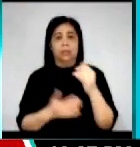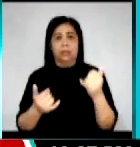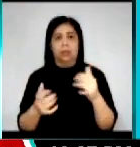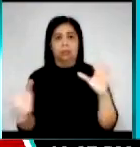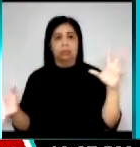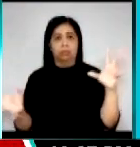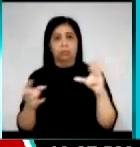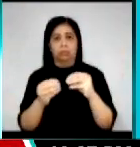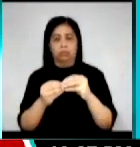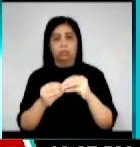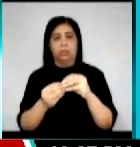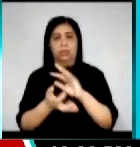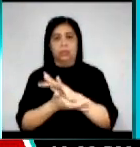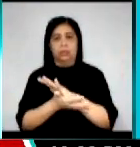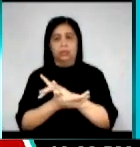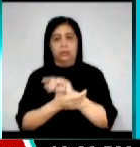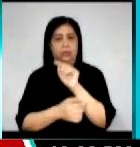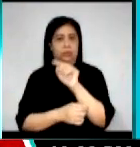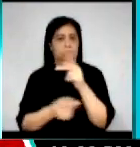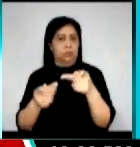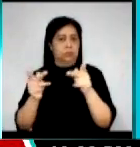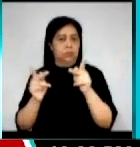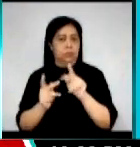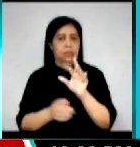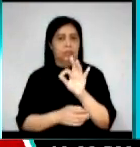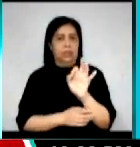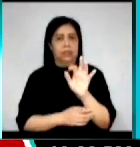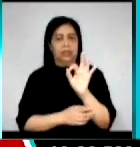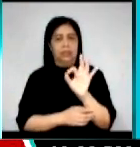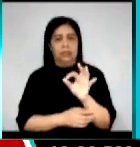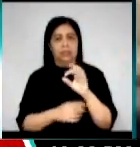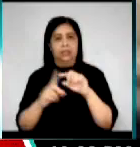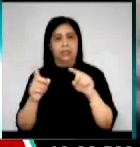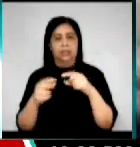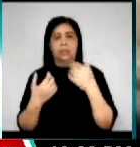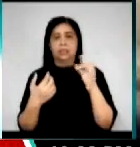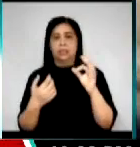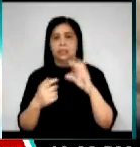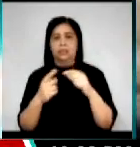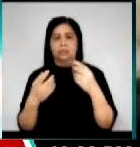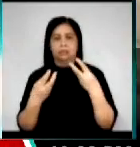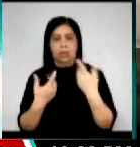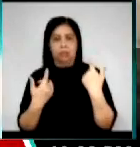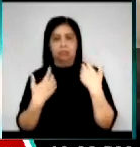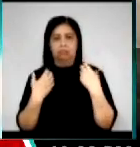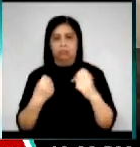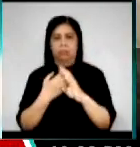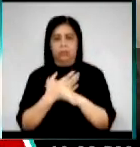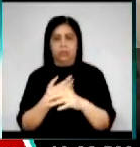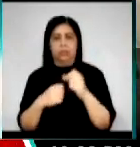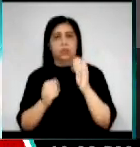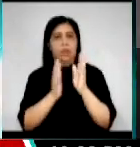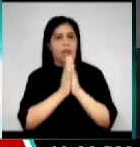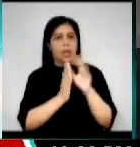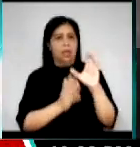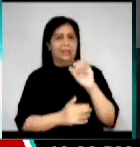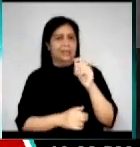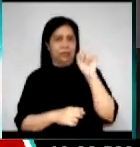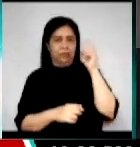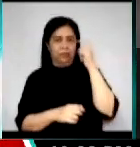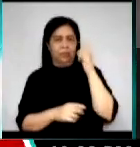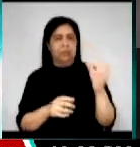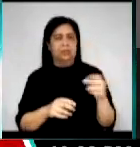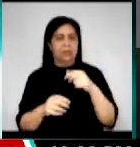ng COVID-19 doon, 919 ang pinagagaling pa. Kaya naman hiniling na ng city government na ilagay sila sa